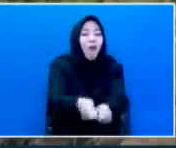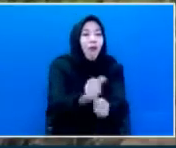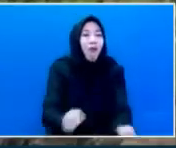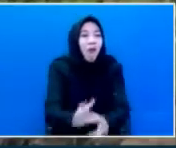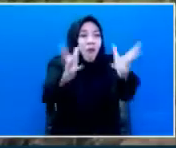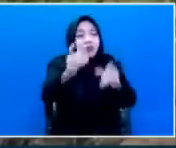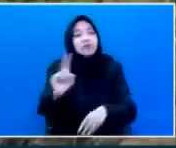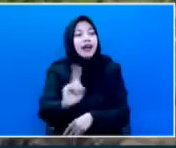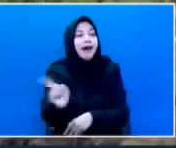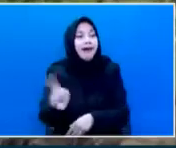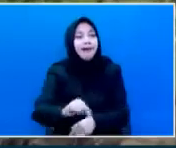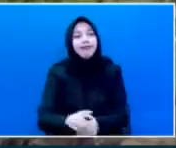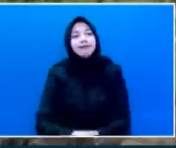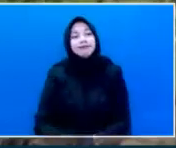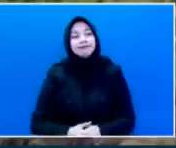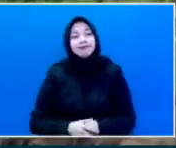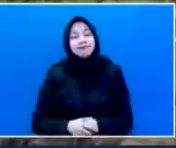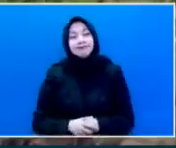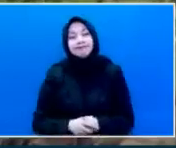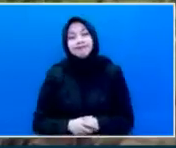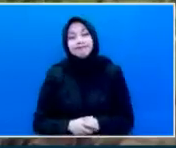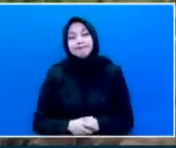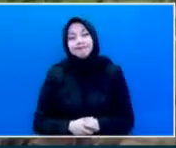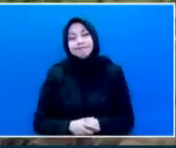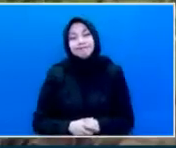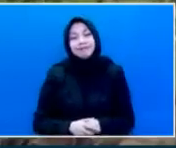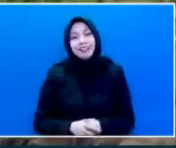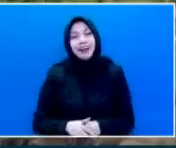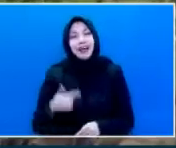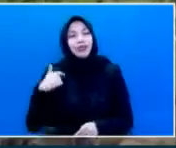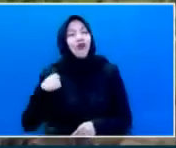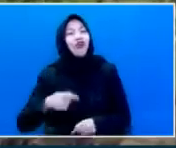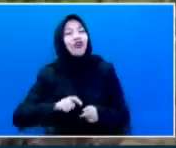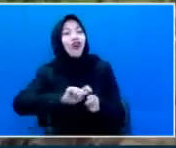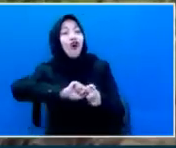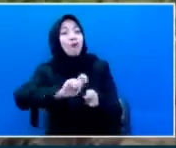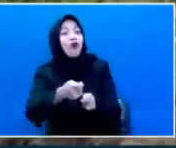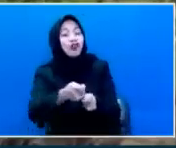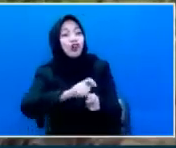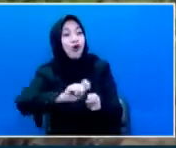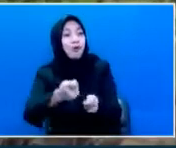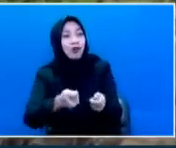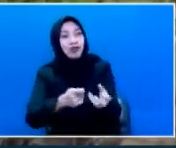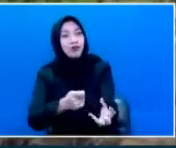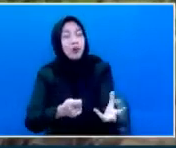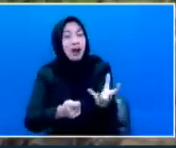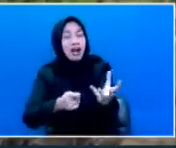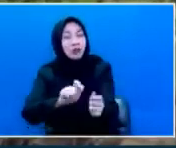itu ngipasin atau ibu-ibu beli manas-manasin